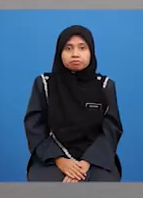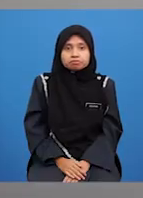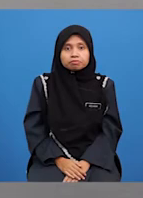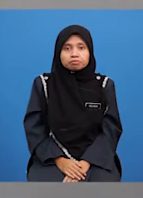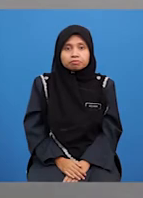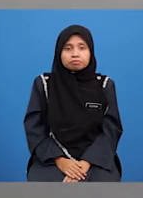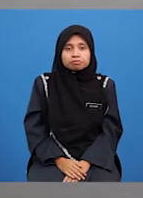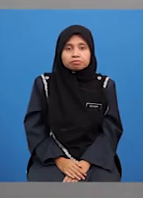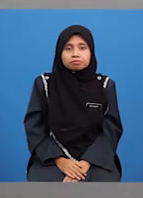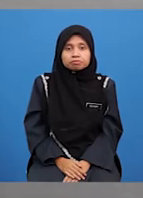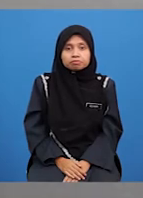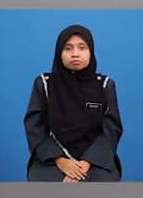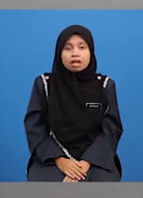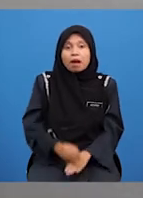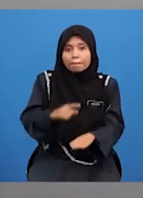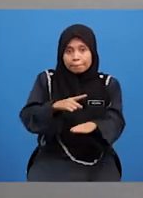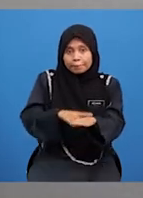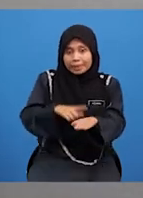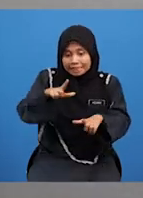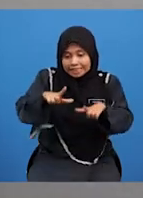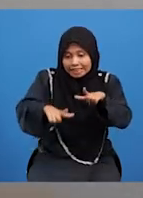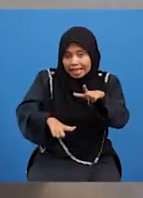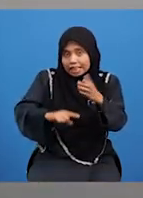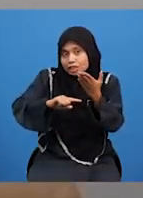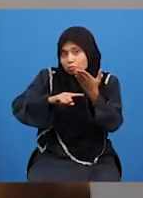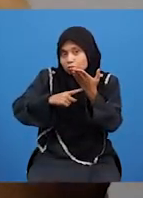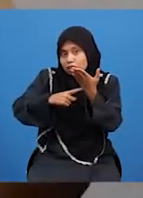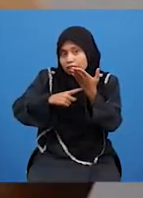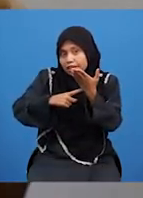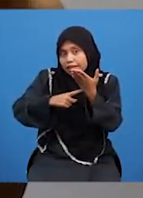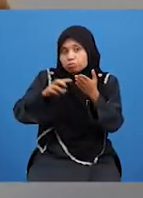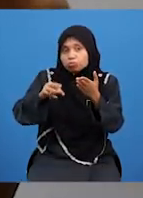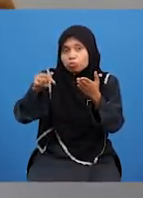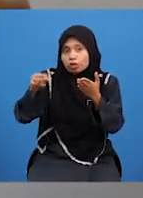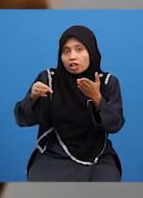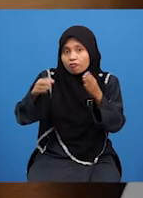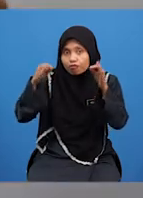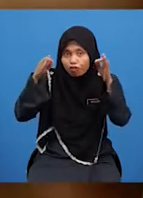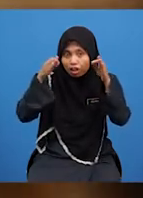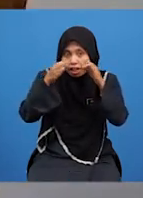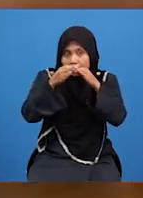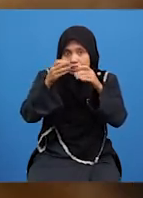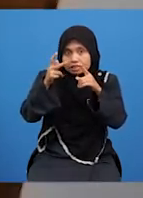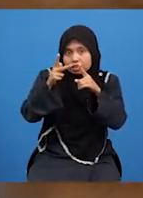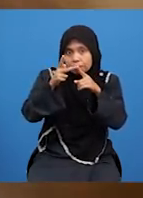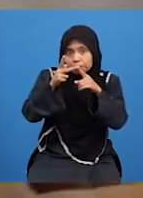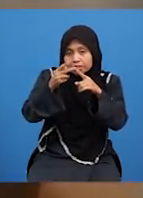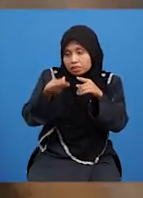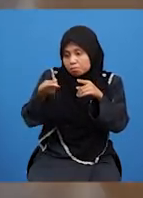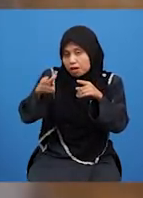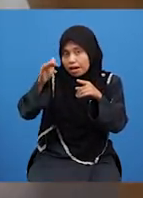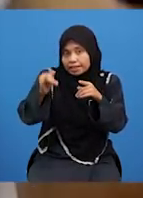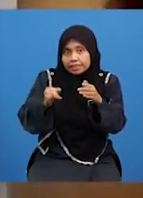Pada langkah permulaan, pelajar bolehlah fokus pada lukisan struktur objek yang dilihat. Setiap